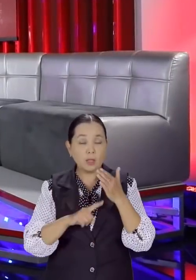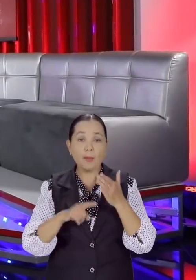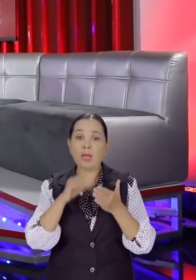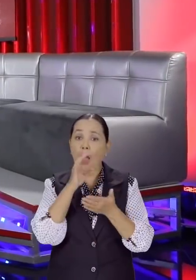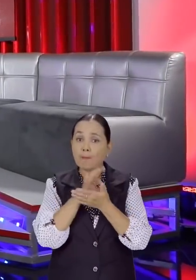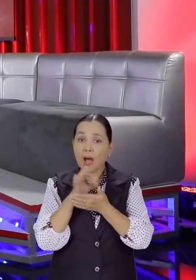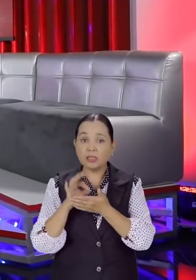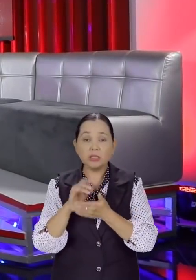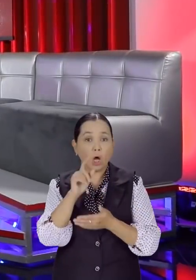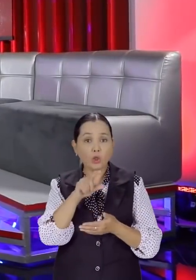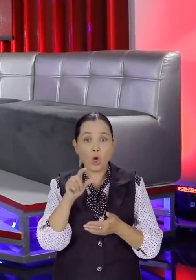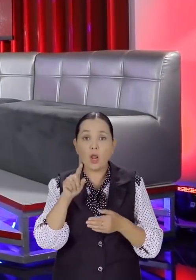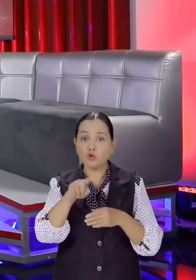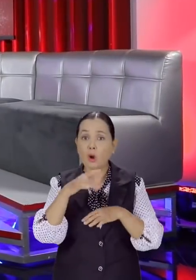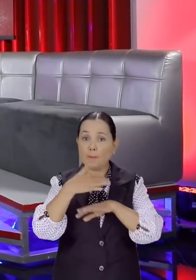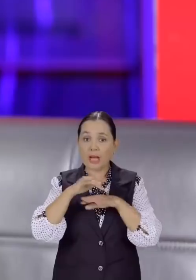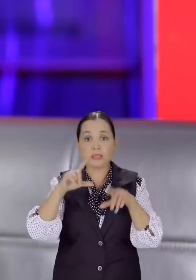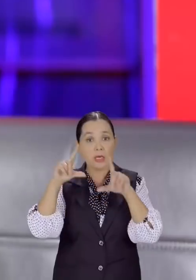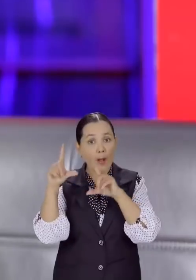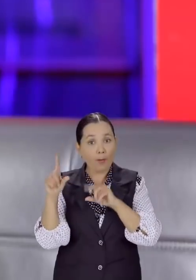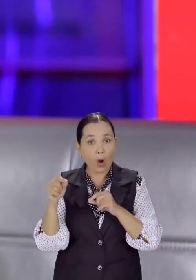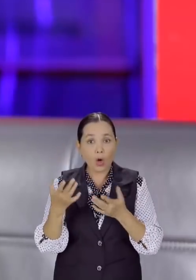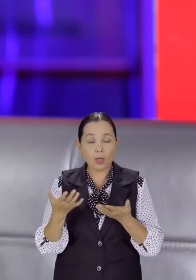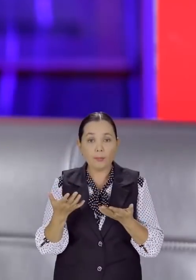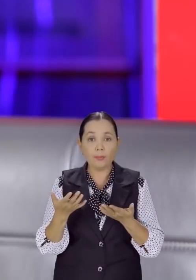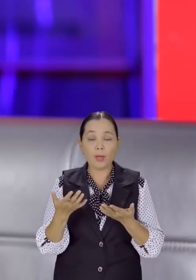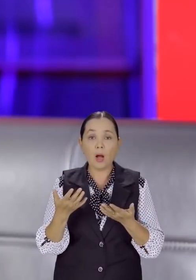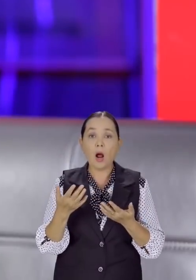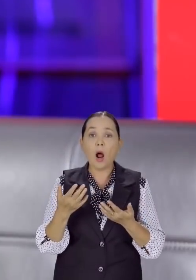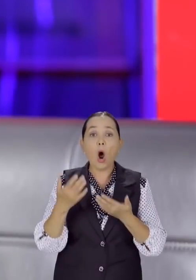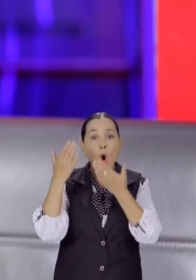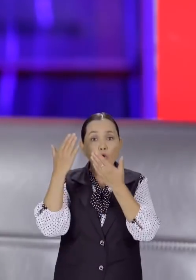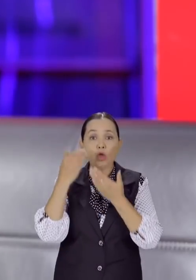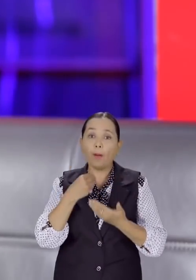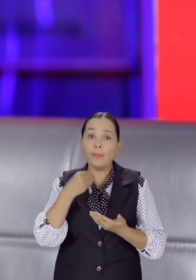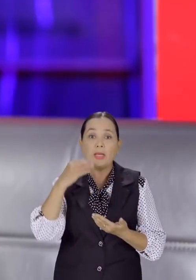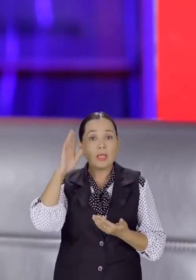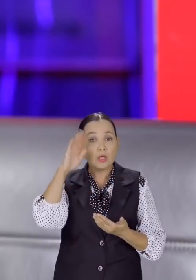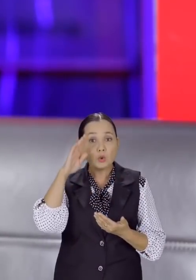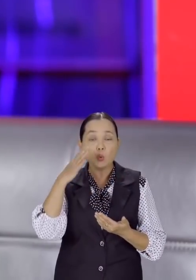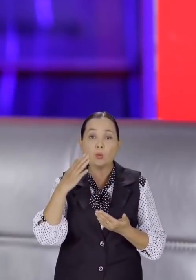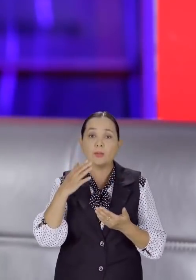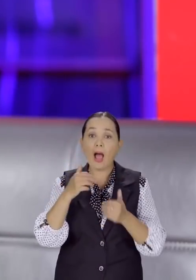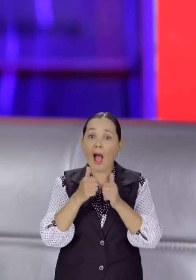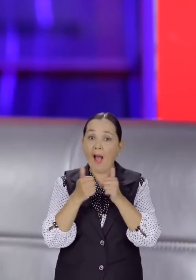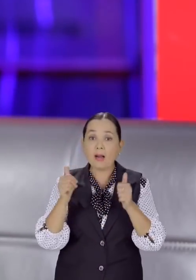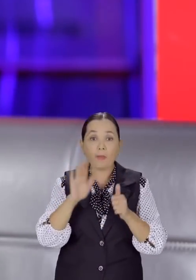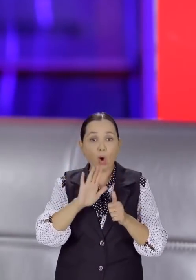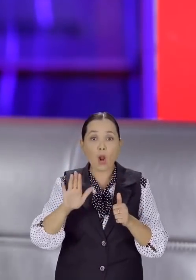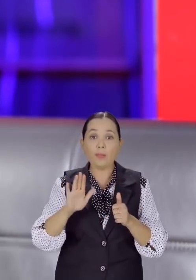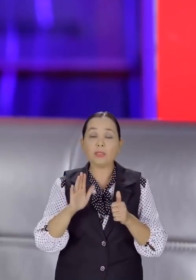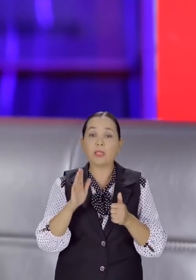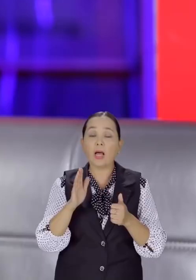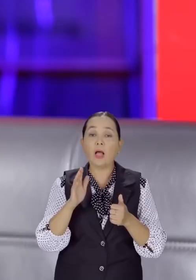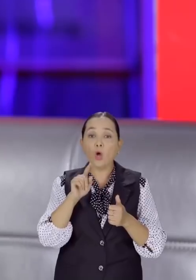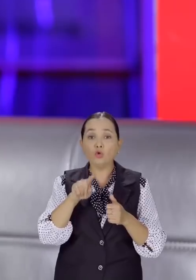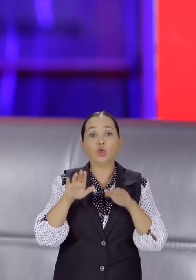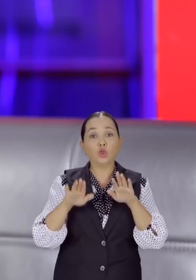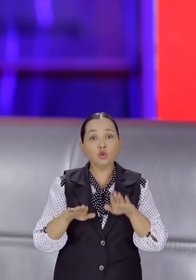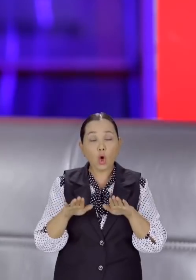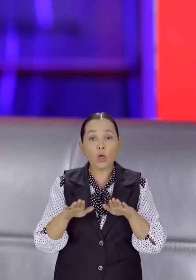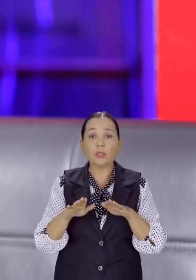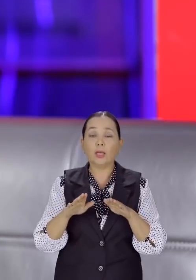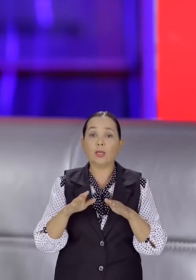Ishonamizki, mansabdorlar ana shu manzilga borib, Xudo bergan suvdan ayrilib qolmasdan turib, ana shu